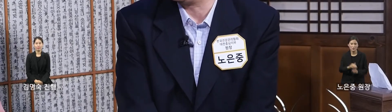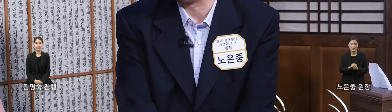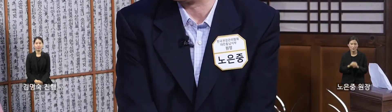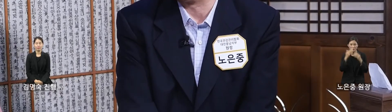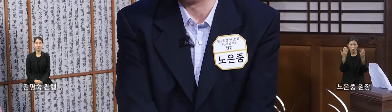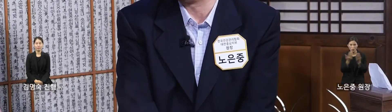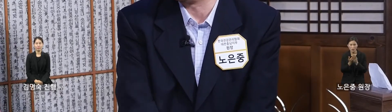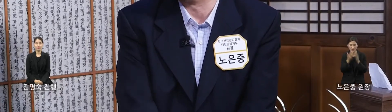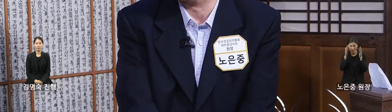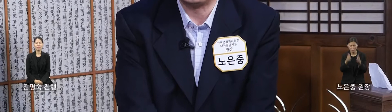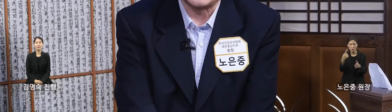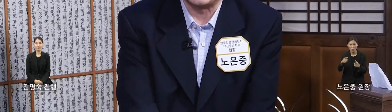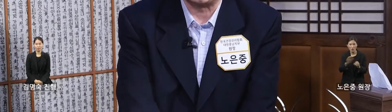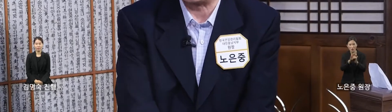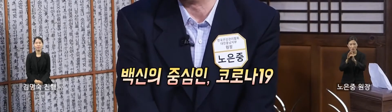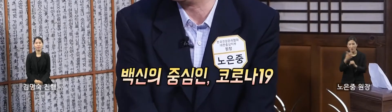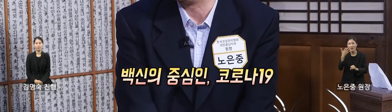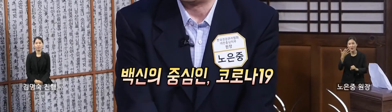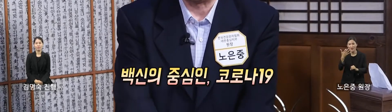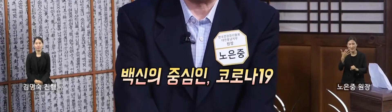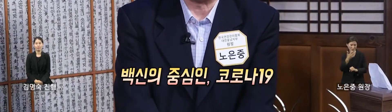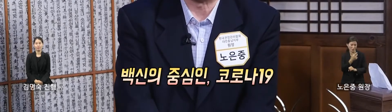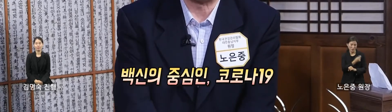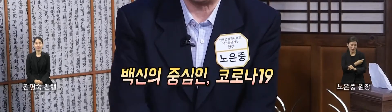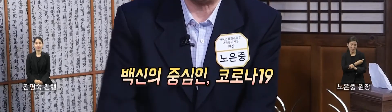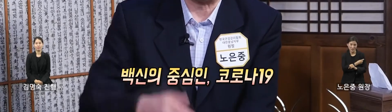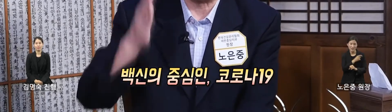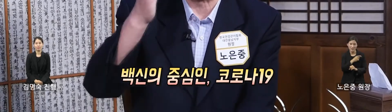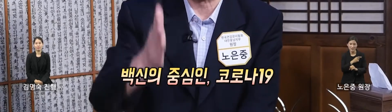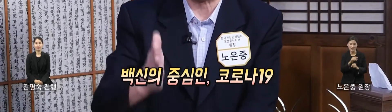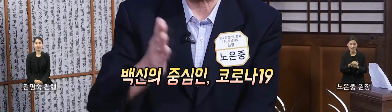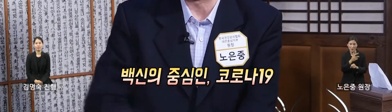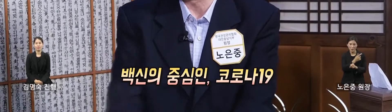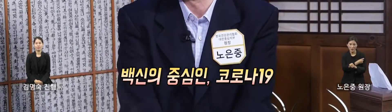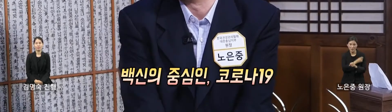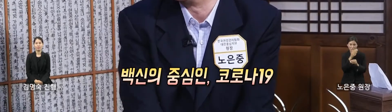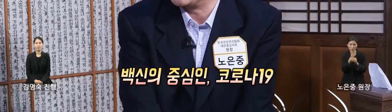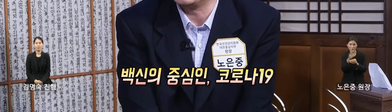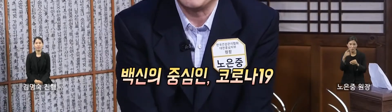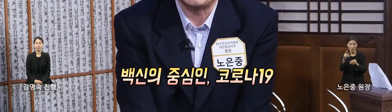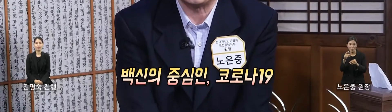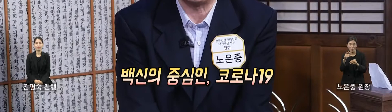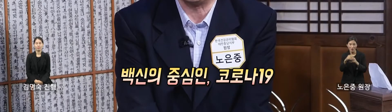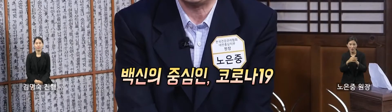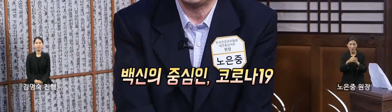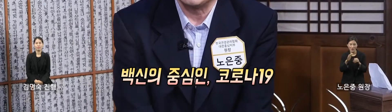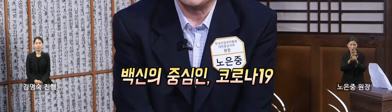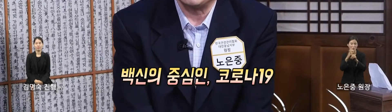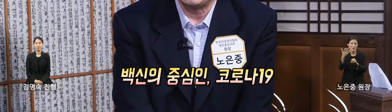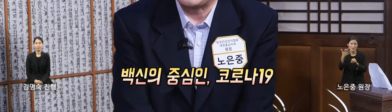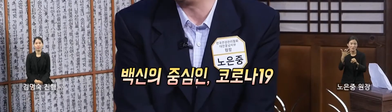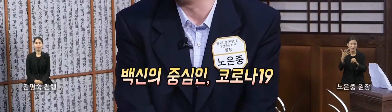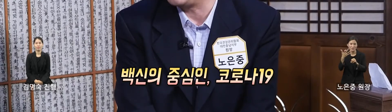중심이 코비드19 백신. 이제 모든 백신의 중심은 코비드19 백신이에요. 그렇기 때문에